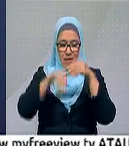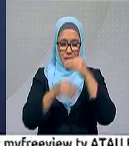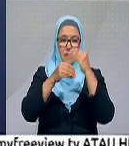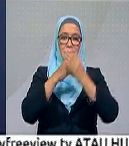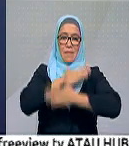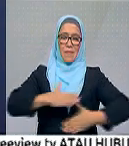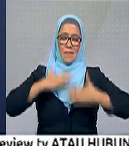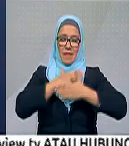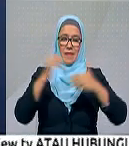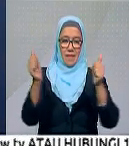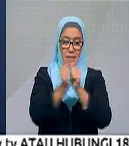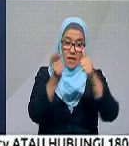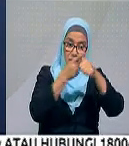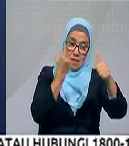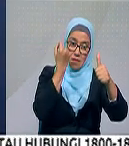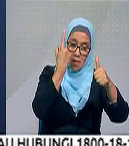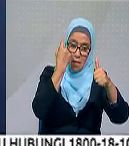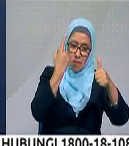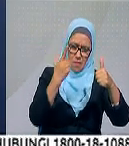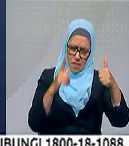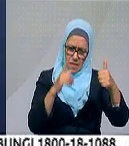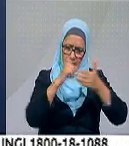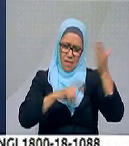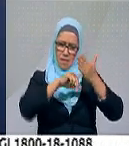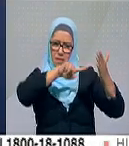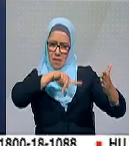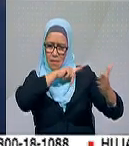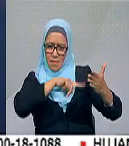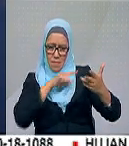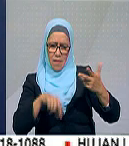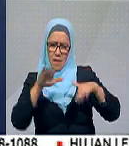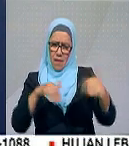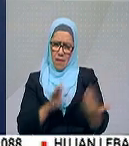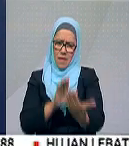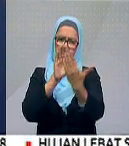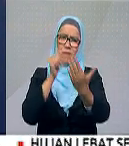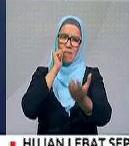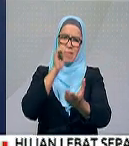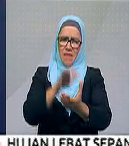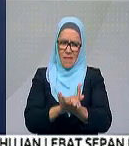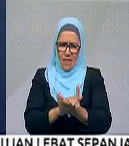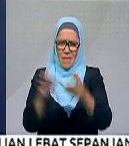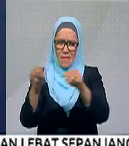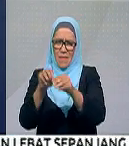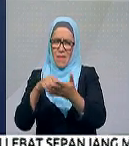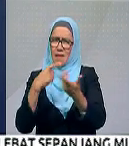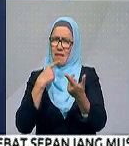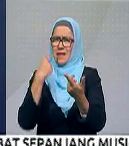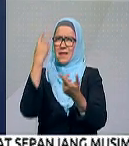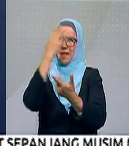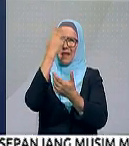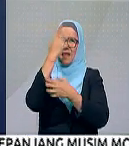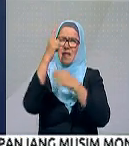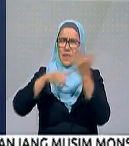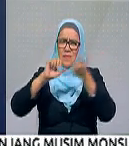faham dengan watak tu, lepas tu macam mana dia nak berhadapan dengan isteri dia yang macam ni kan. Jadi dia pun pening, apalah masalah dengan